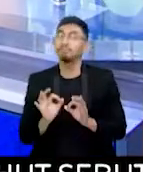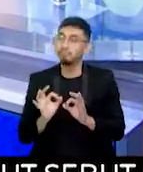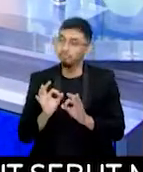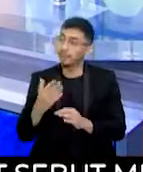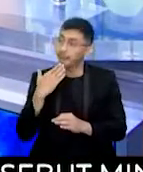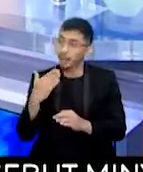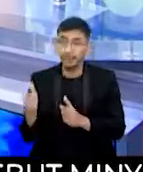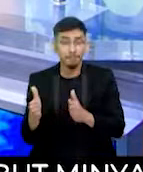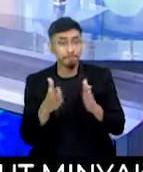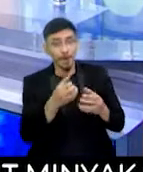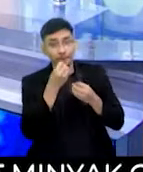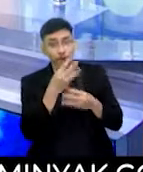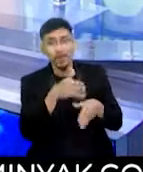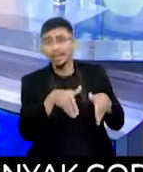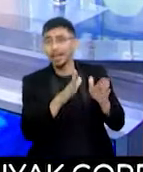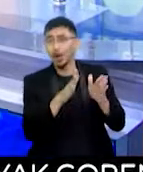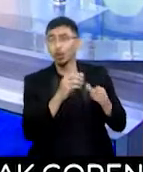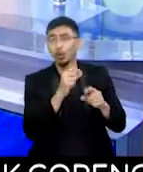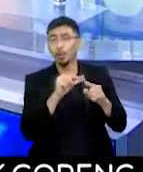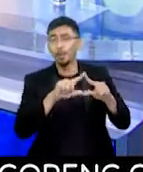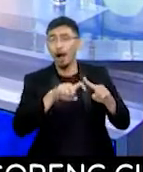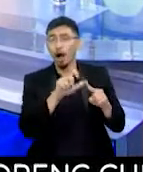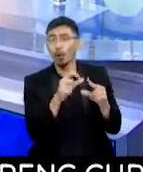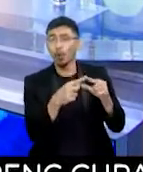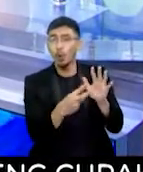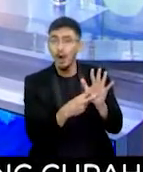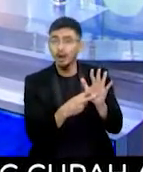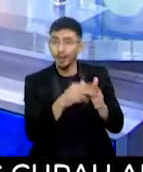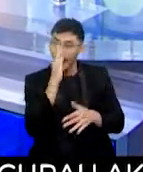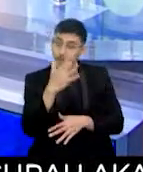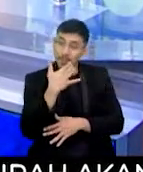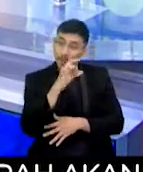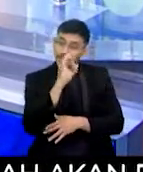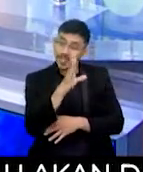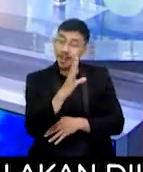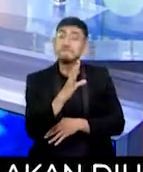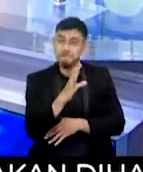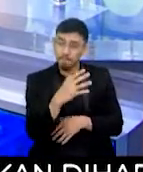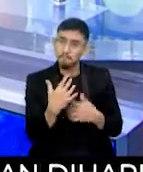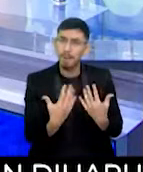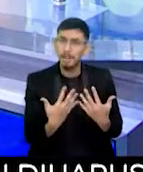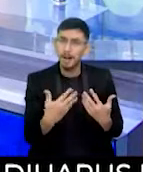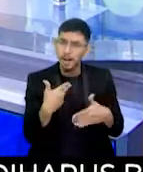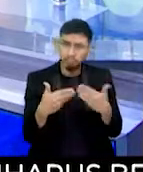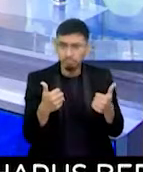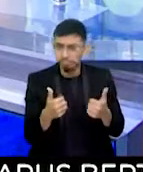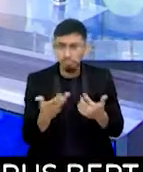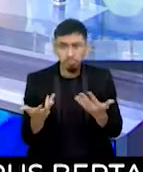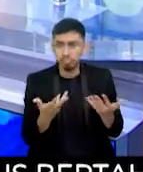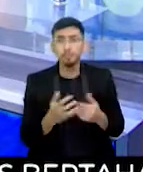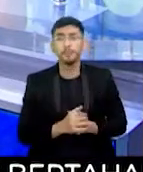ke Gedung Pakuan. Di sana ada Gita Hermanda. Gita, selamat siang. Bagaimana update kondisi dan situasi terkini di